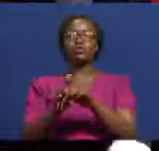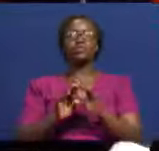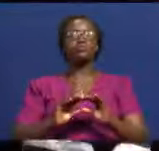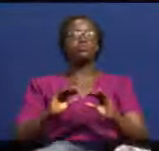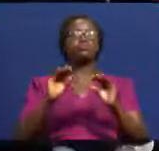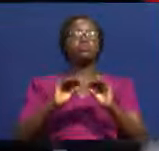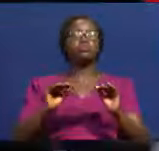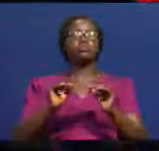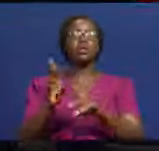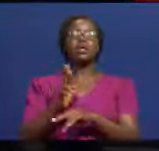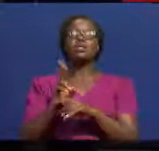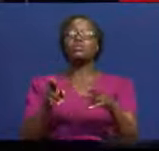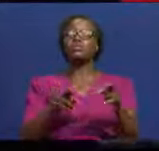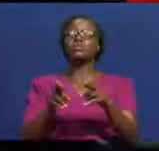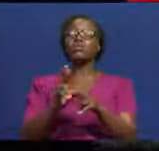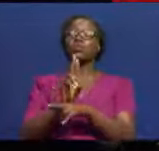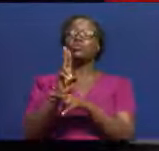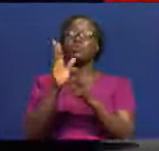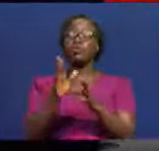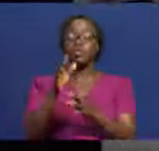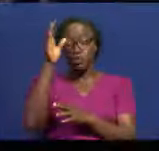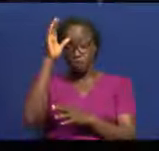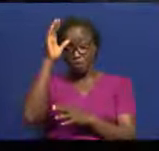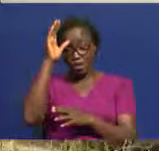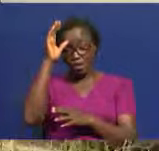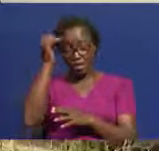watumiaji wa barabara kuzingatia sheria za trafiki.